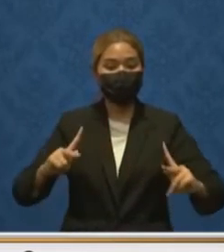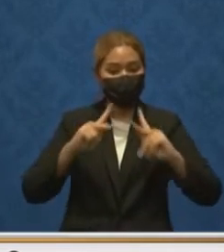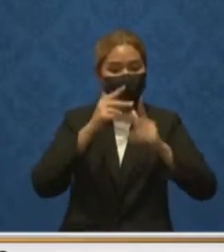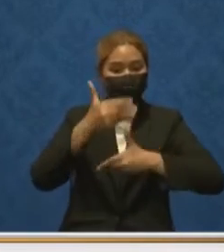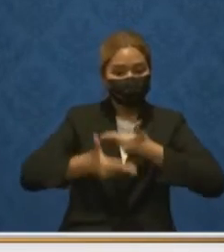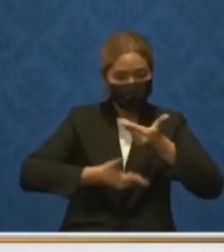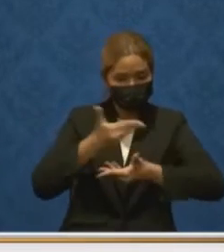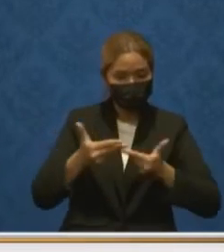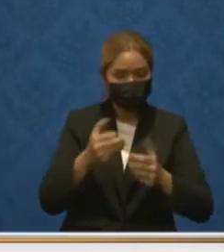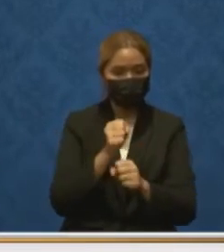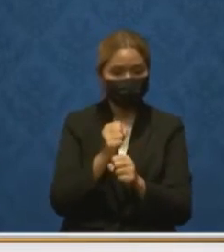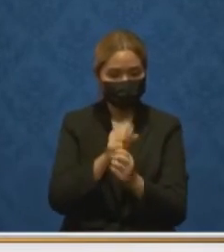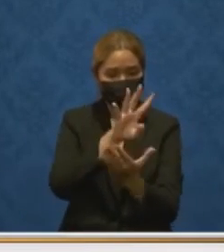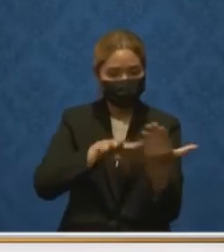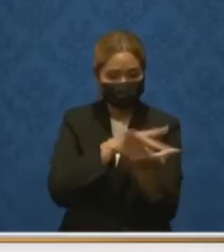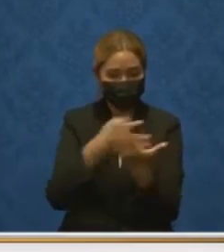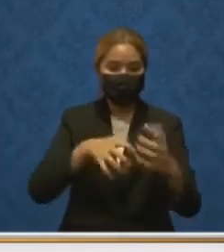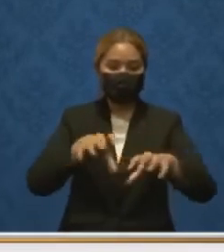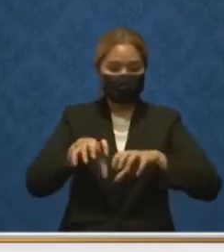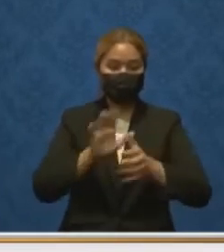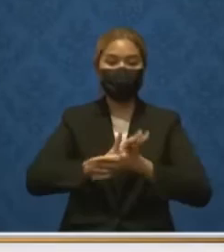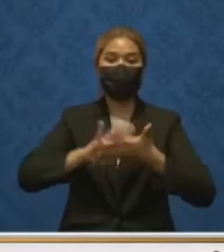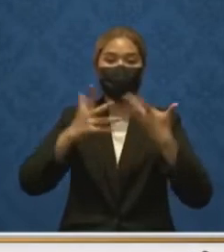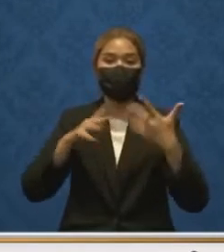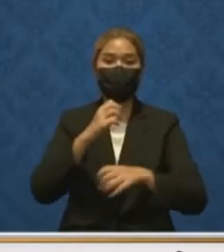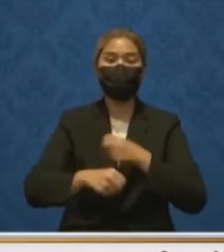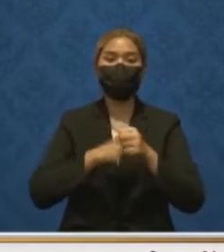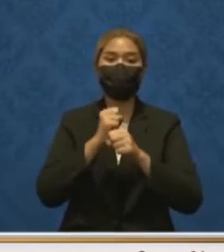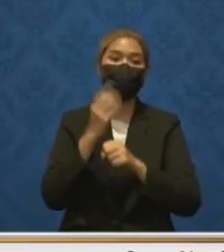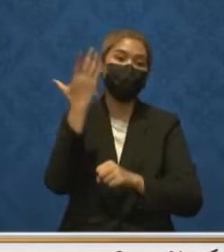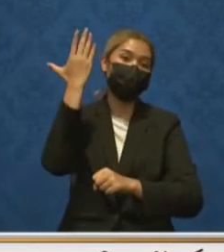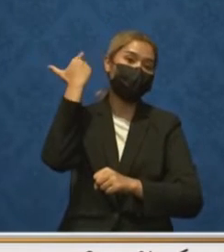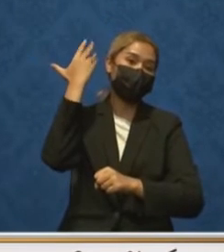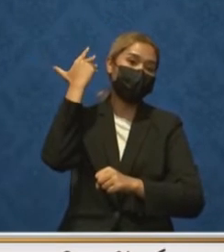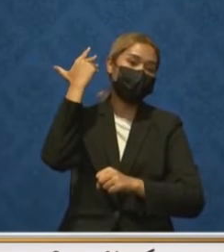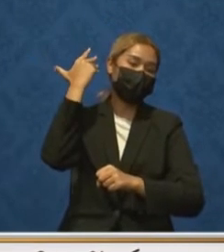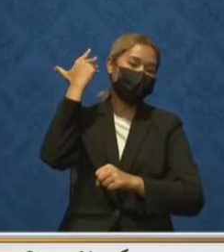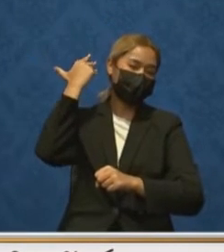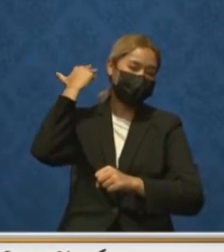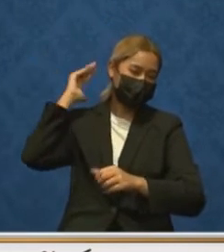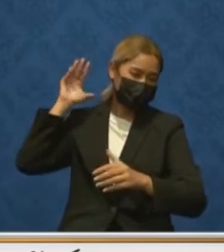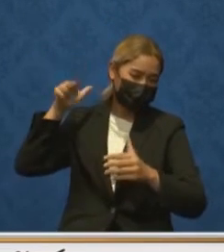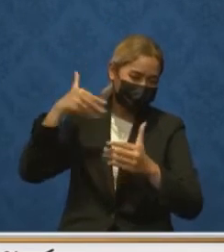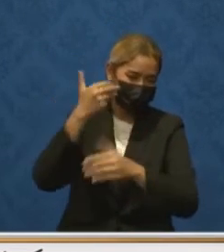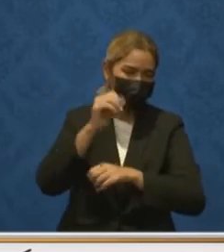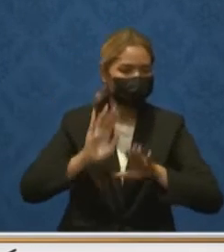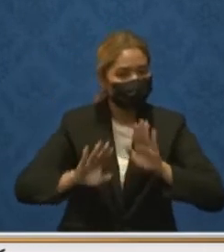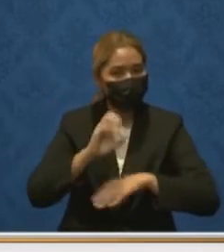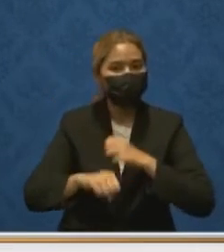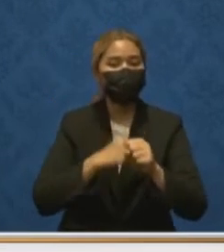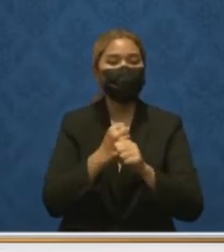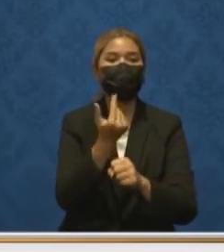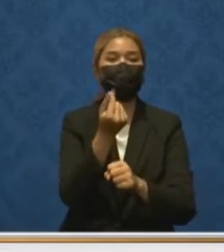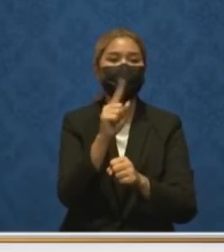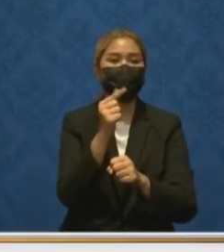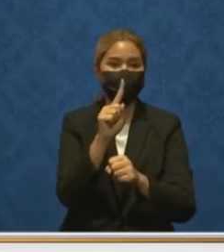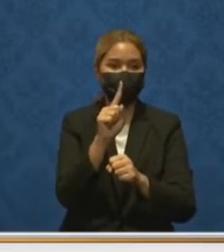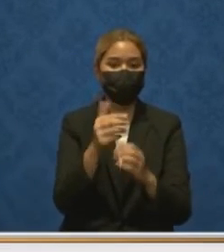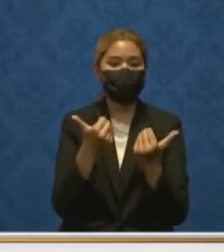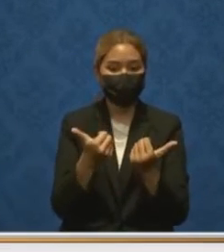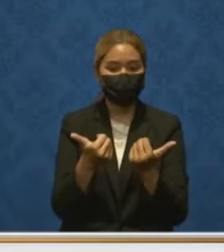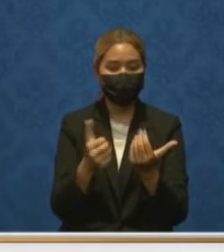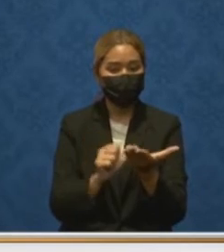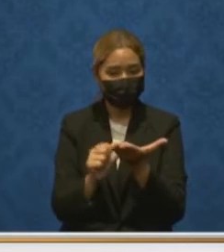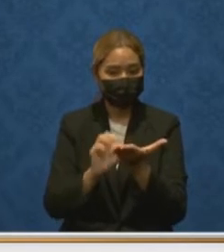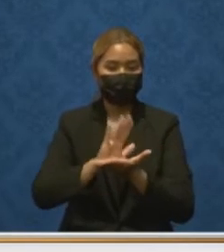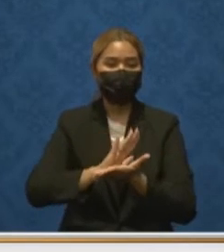เราทำมาครั้งล่าสุเมื่อปี 5, 4, 11 ปีมาแล้วแต่นี่มาทำให่ปีนี้เพื่อให้ส